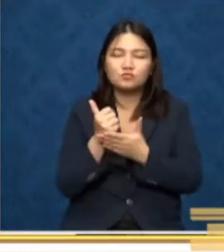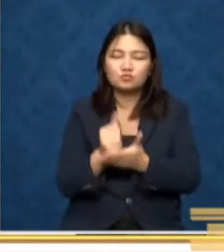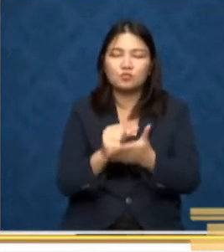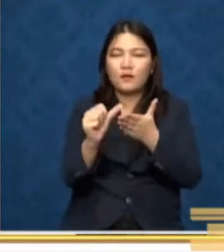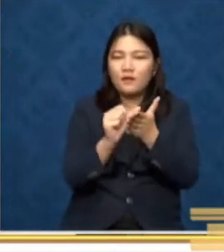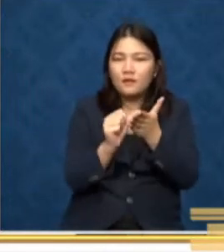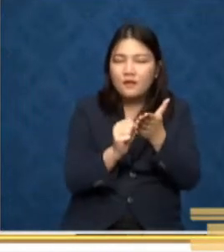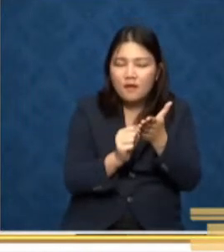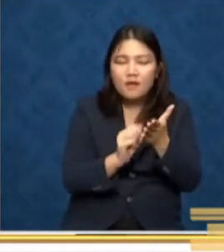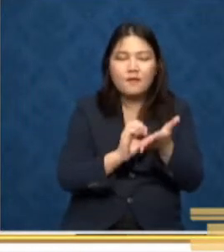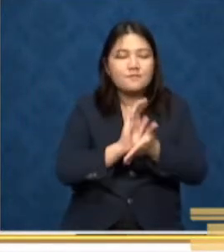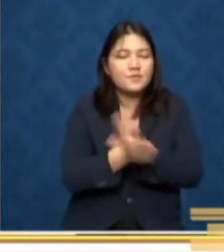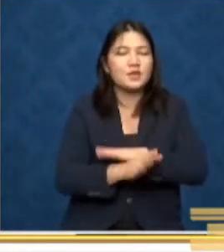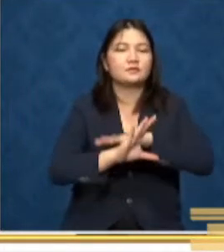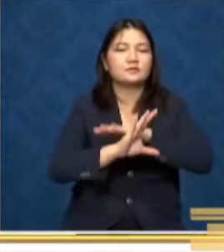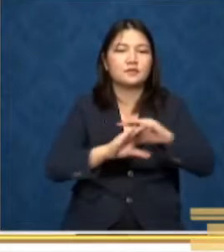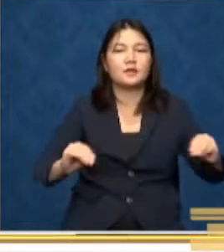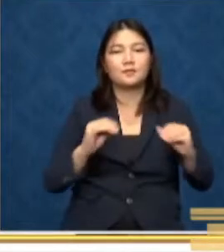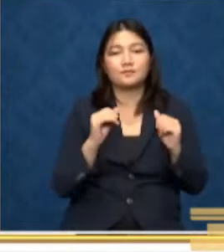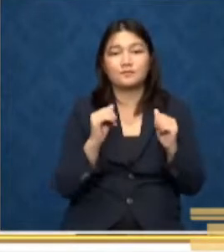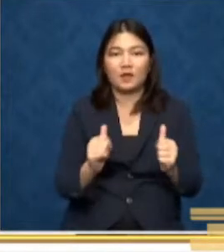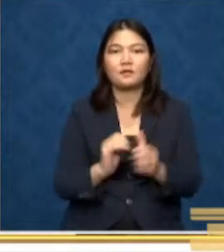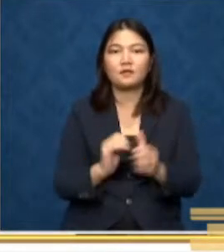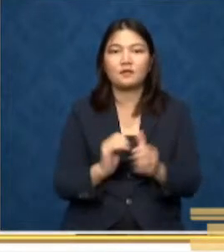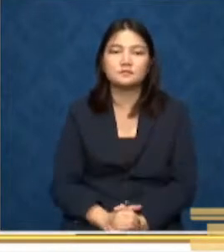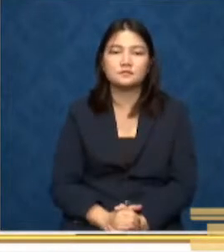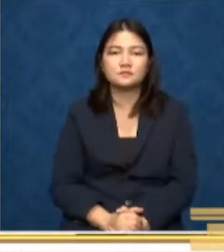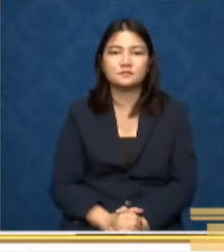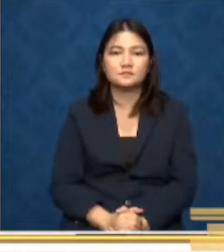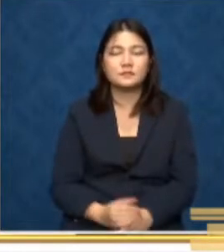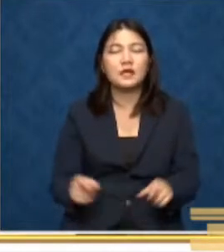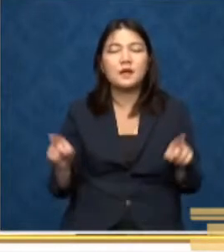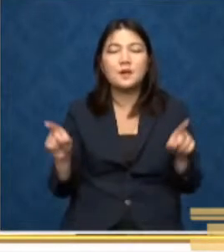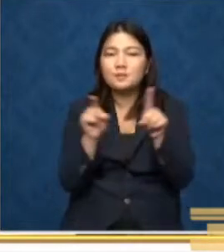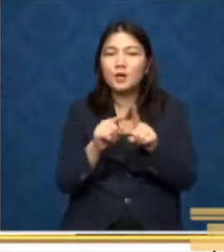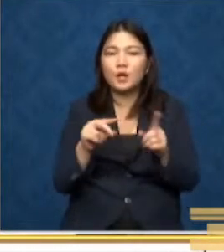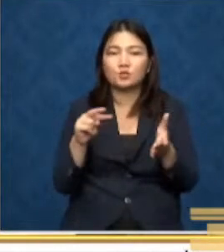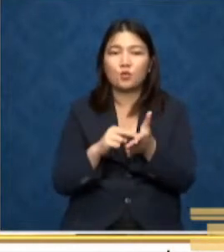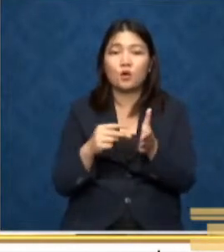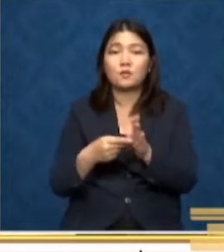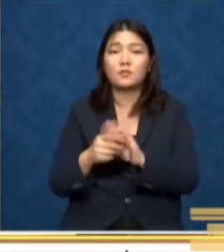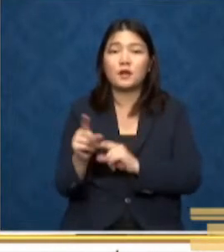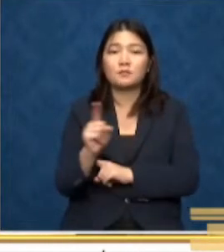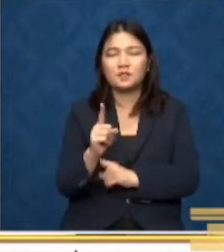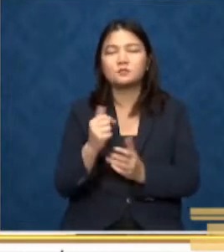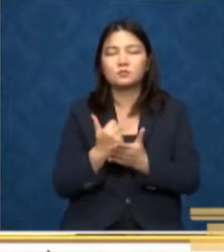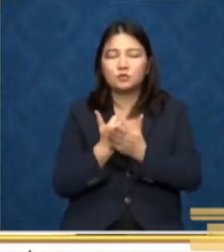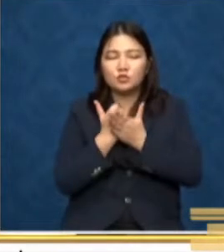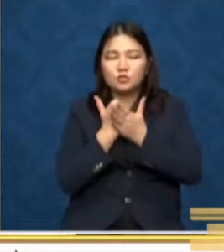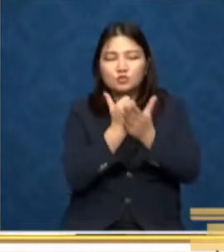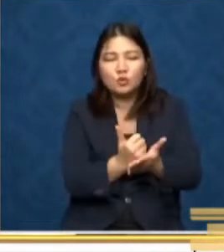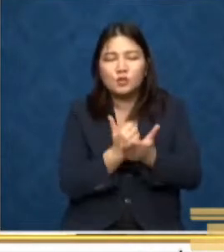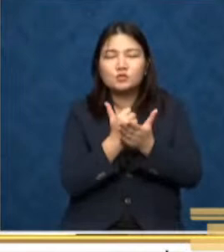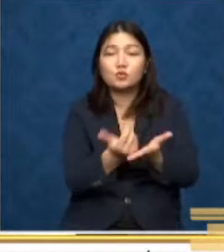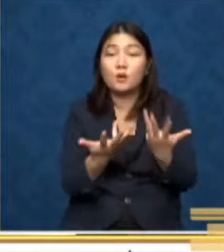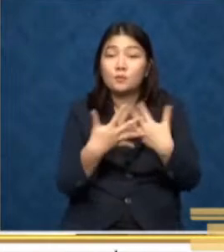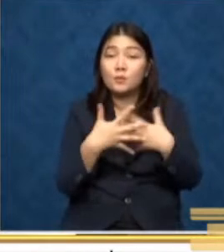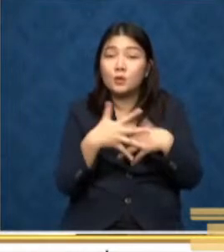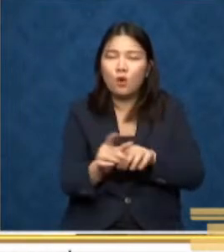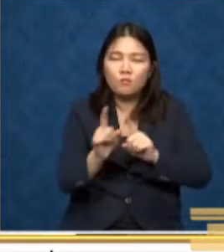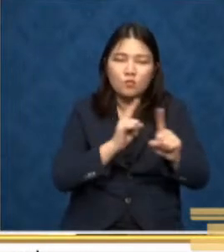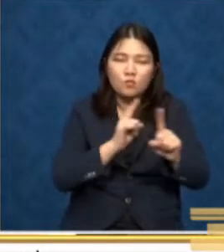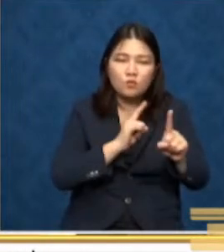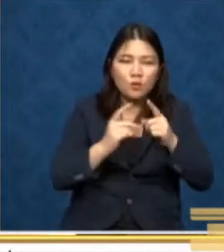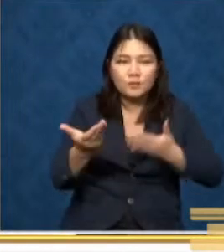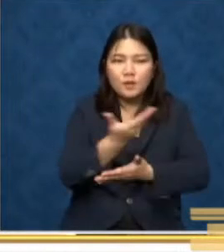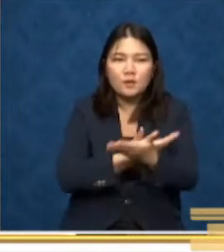ไขจะเป็นส่วนหนึ่งที่จะนำของขวัญที่เรียกว่าทางออกหรือสันติภาพมาสู่ส